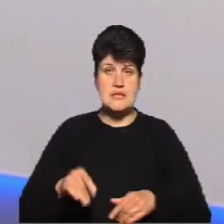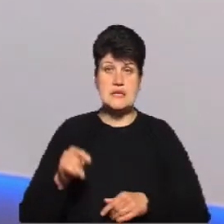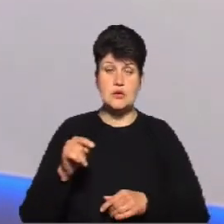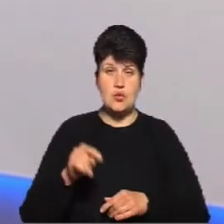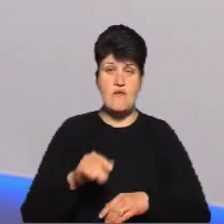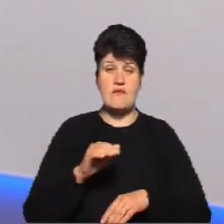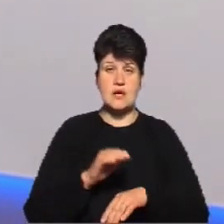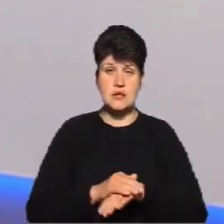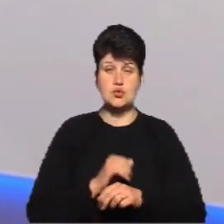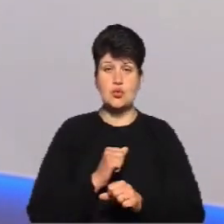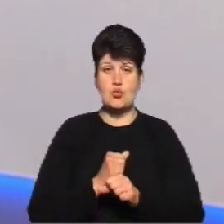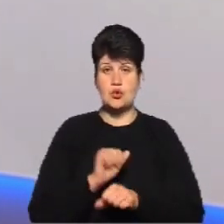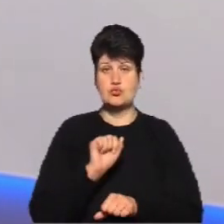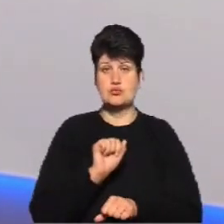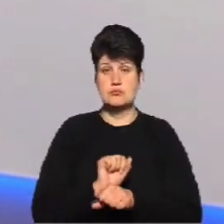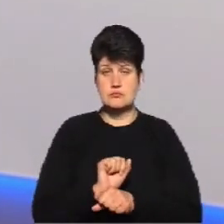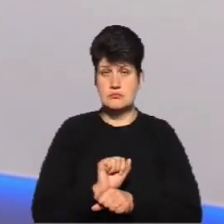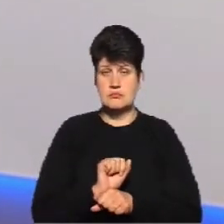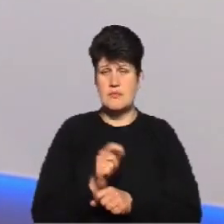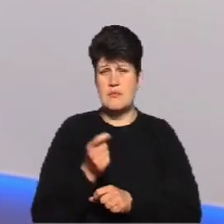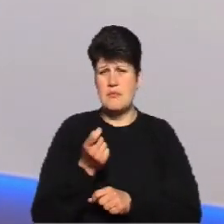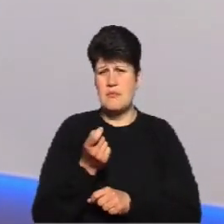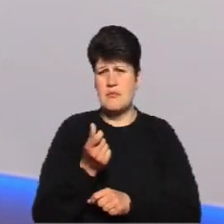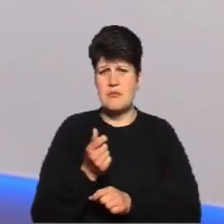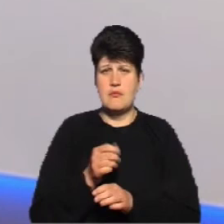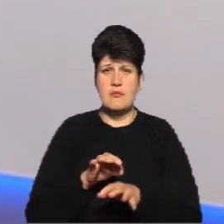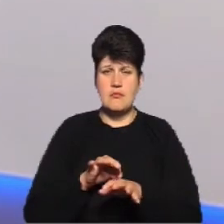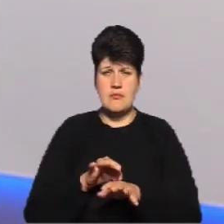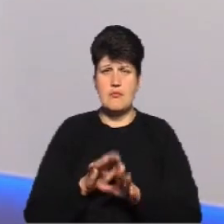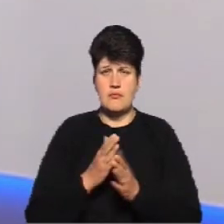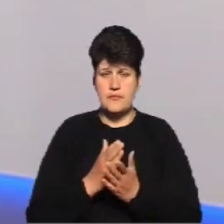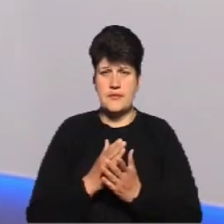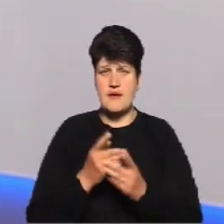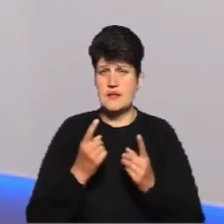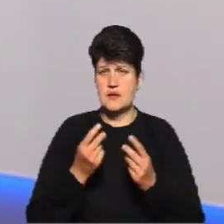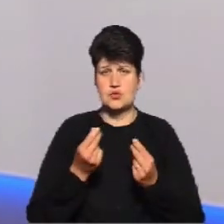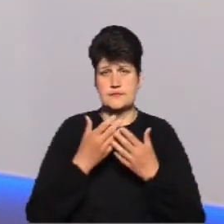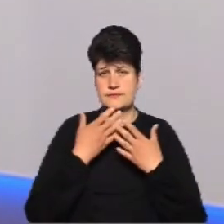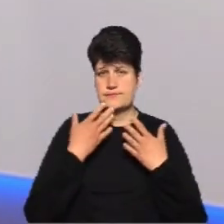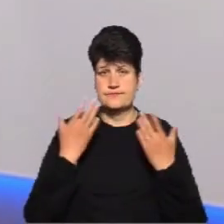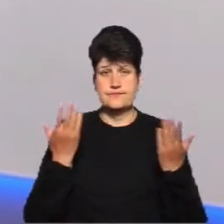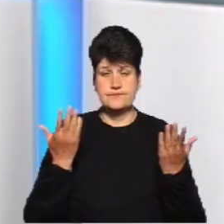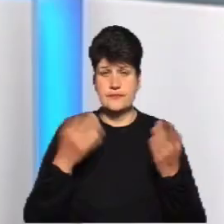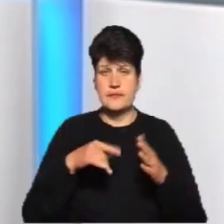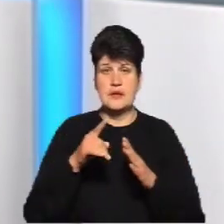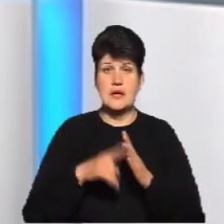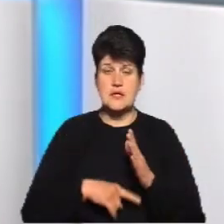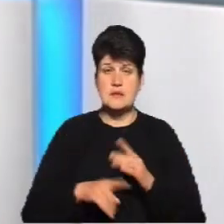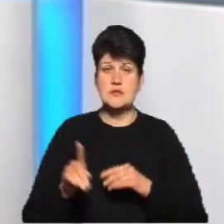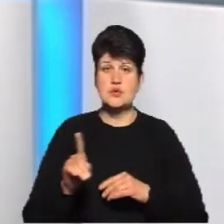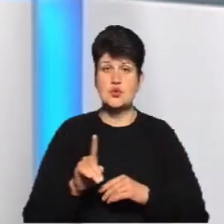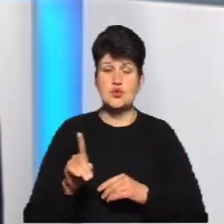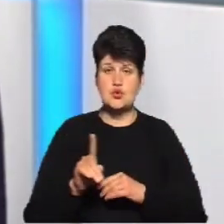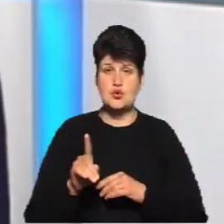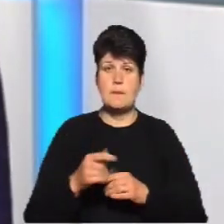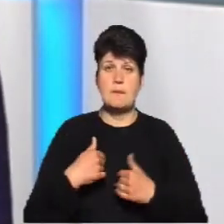роботи зупинилися, якісь маленькі роботи робляться, але величезних коштів на це немає. Надіємося все ж таки, що ми